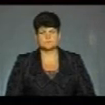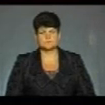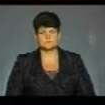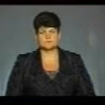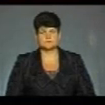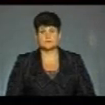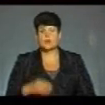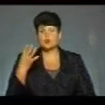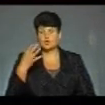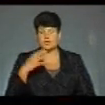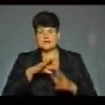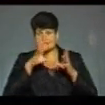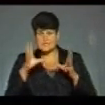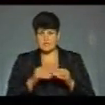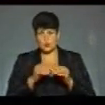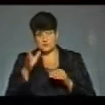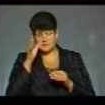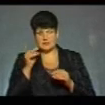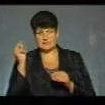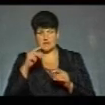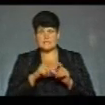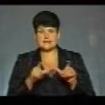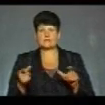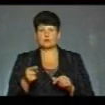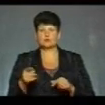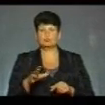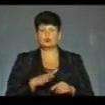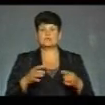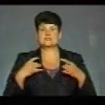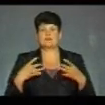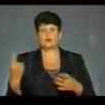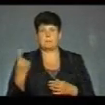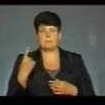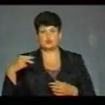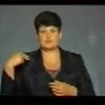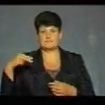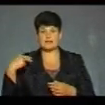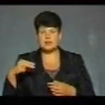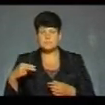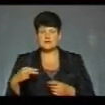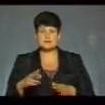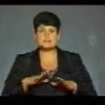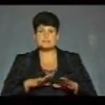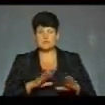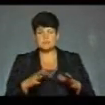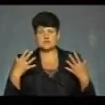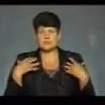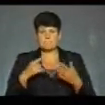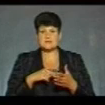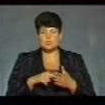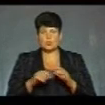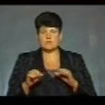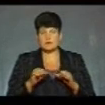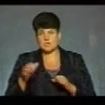У 40 загальноосвітніх навчальних закладах Тернополя відбулося свято першого дзвінка. За словами заступниці начальниці міського